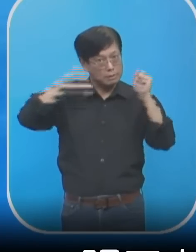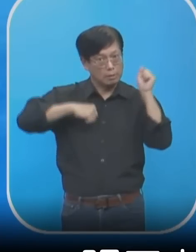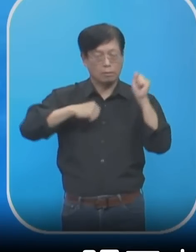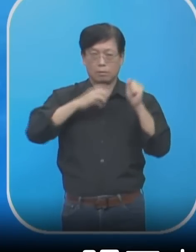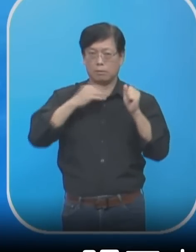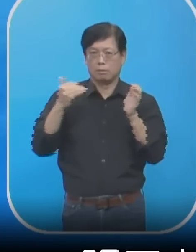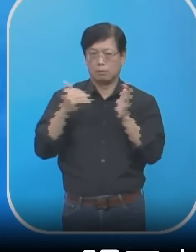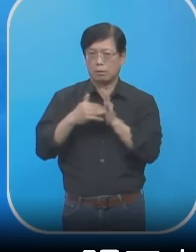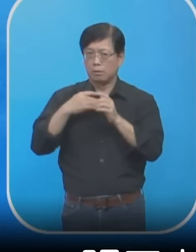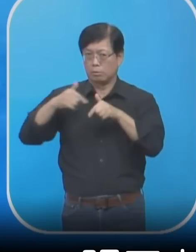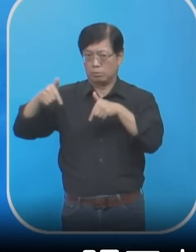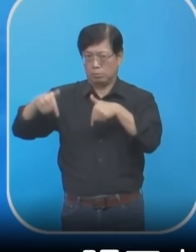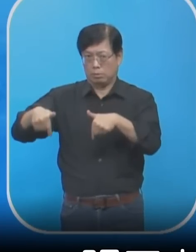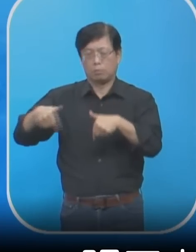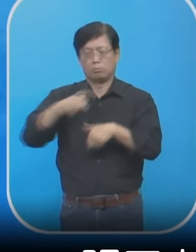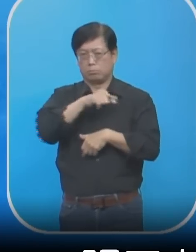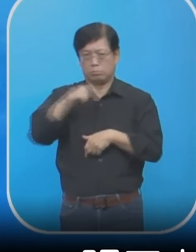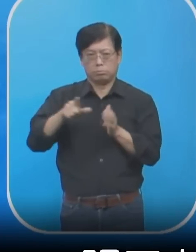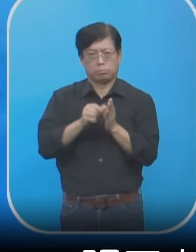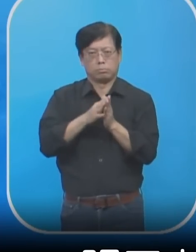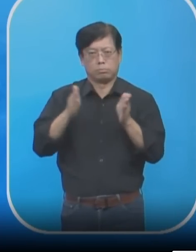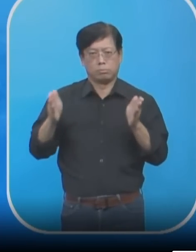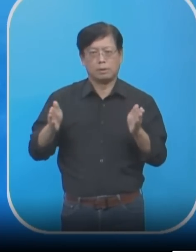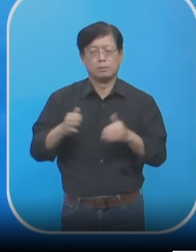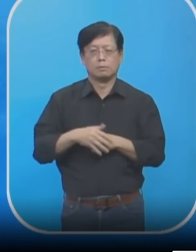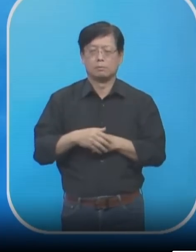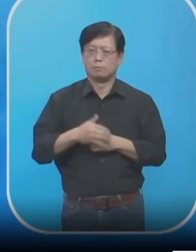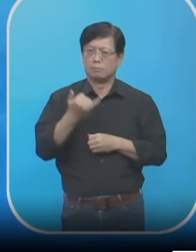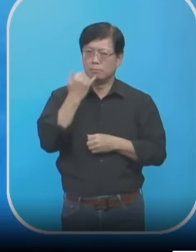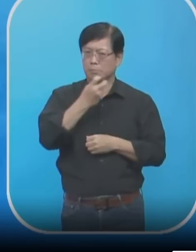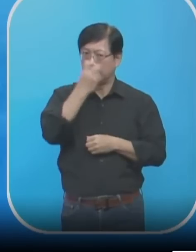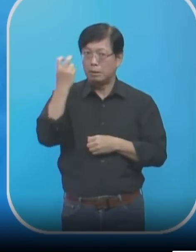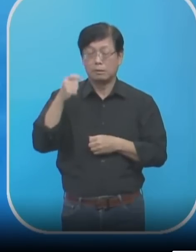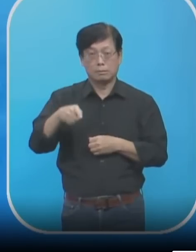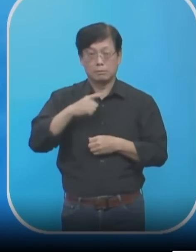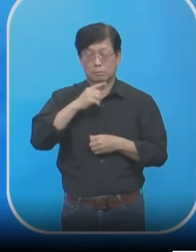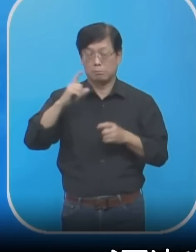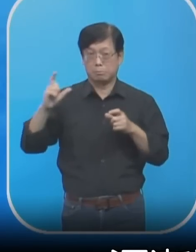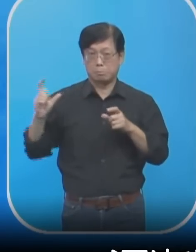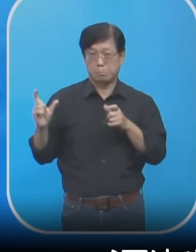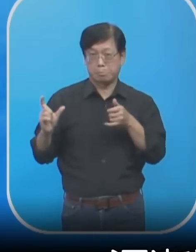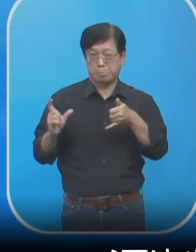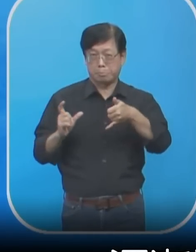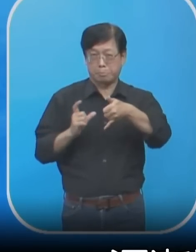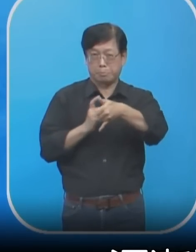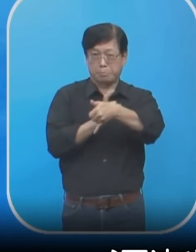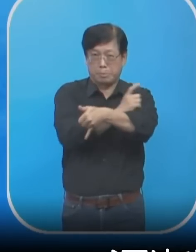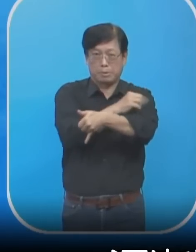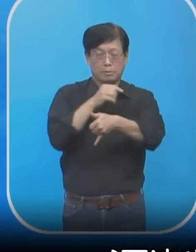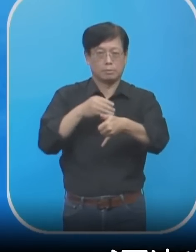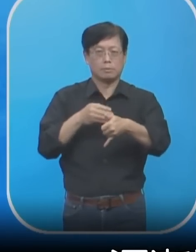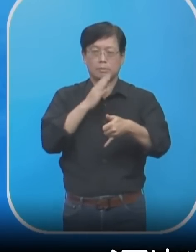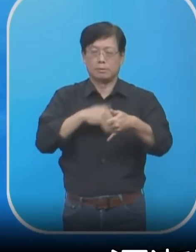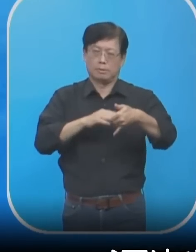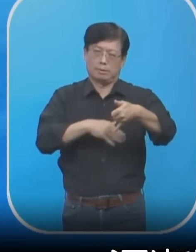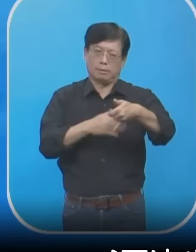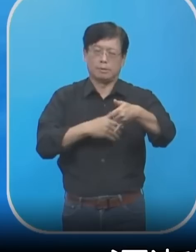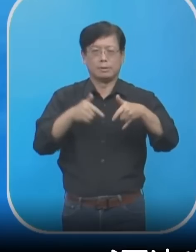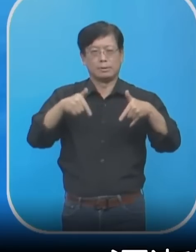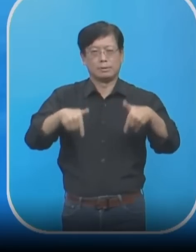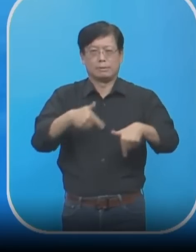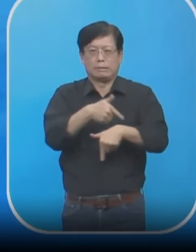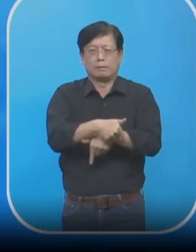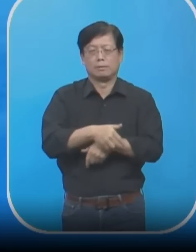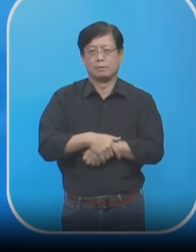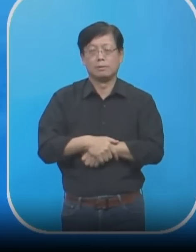午清晨到上午中午的这一段时间呢，可以看到随着台风的中心逐渐进入到台湾的西南侧的这一